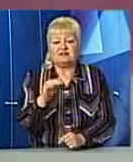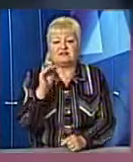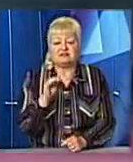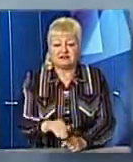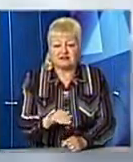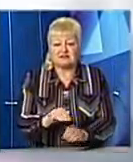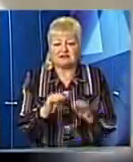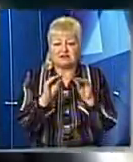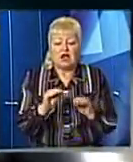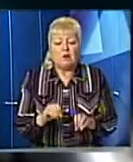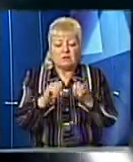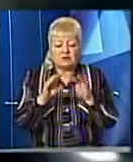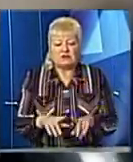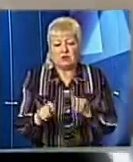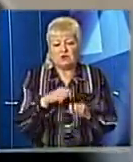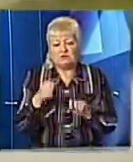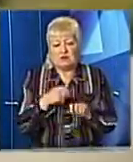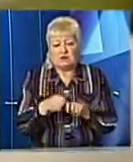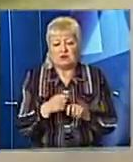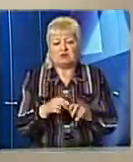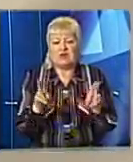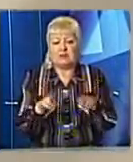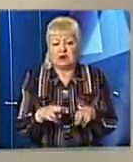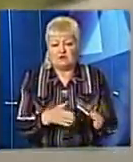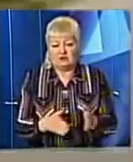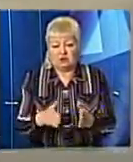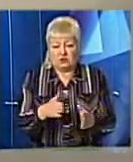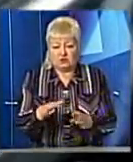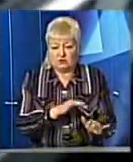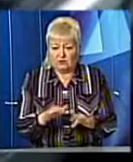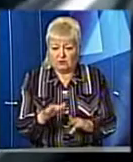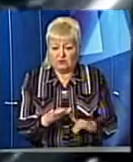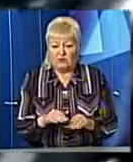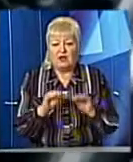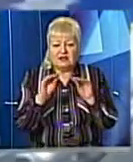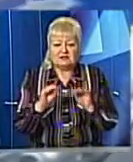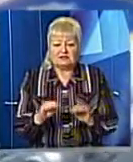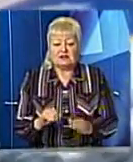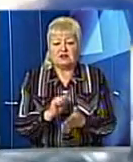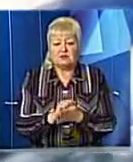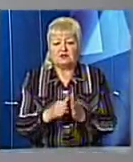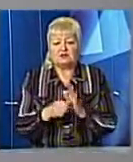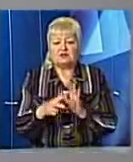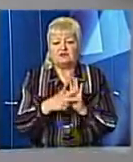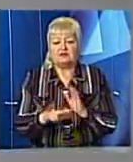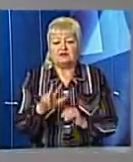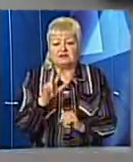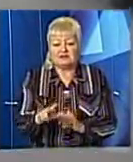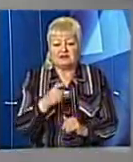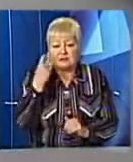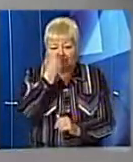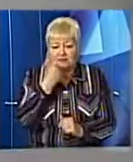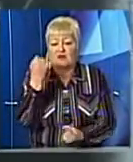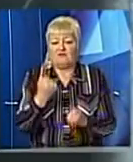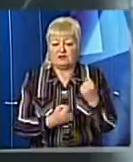постанов за порушення правил дорожнього руху, склали протоколи на 868 нетверезих водіїв,